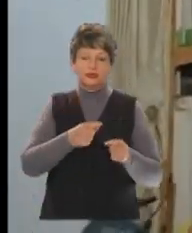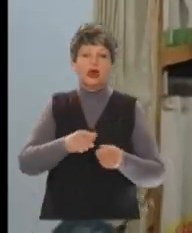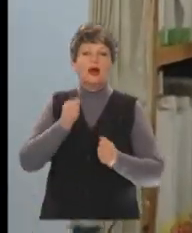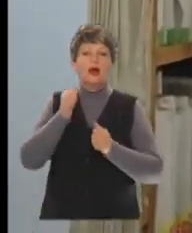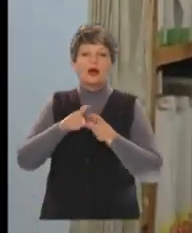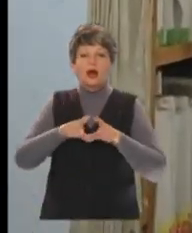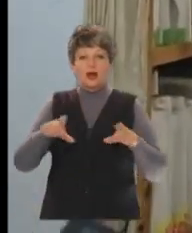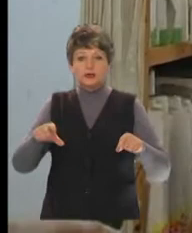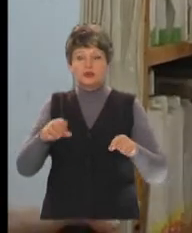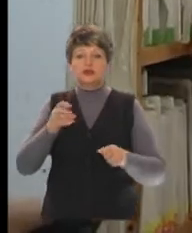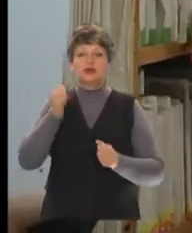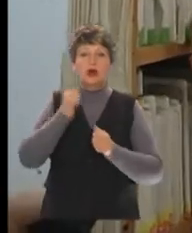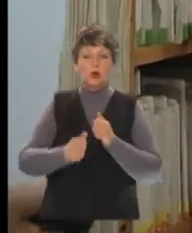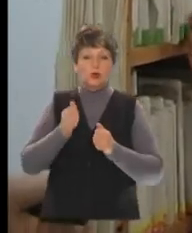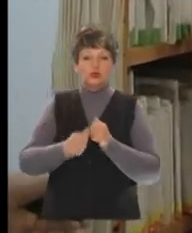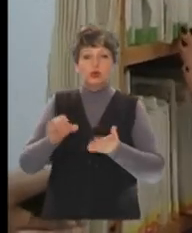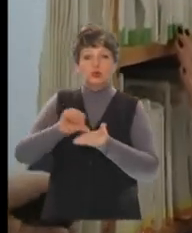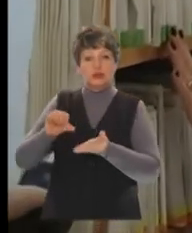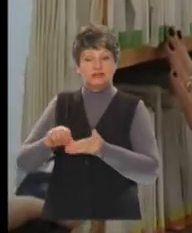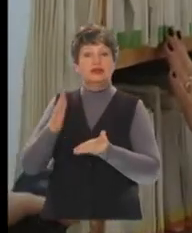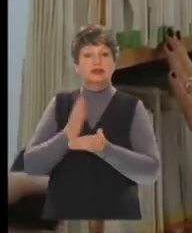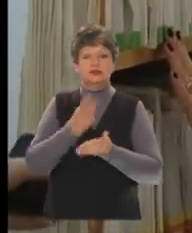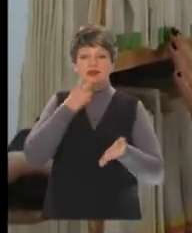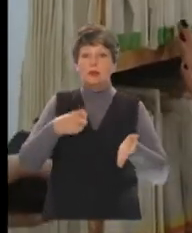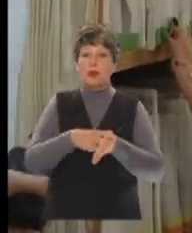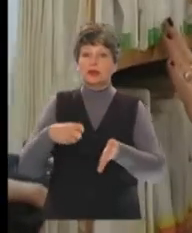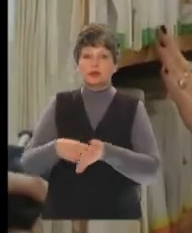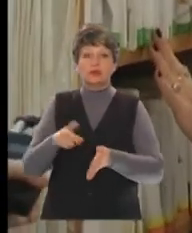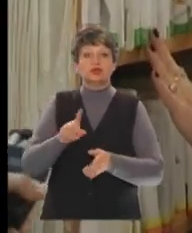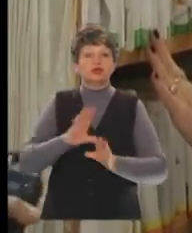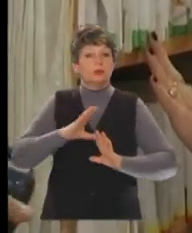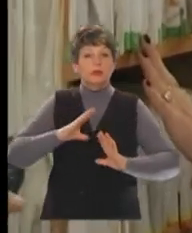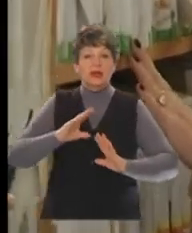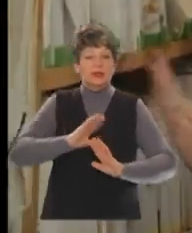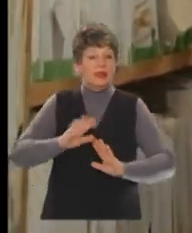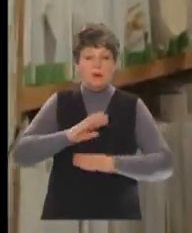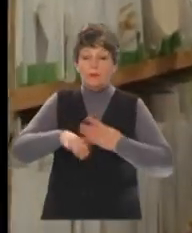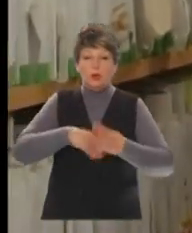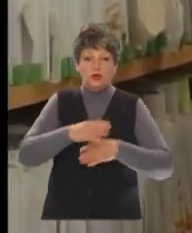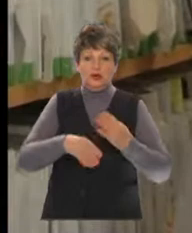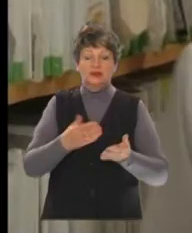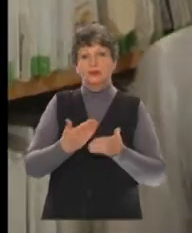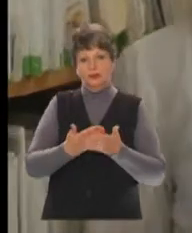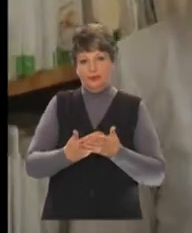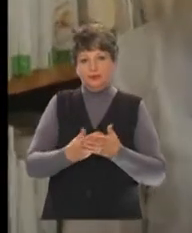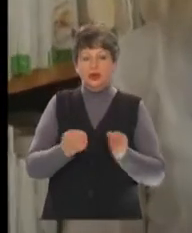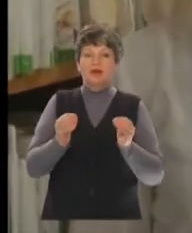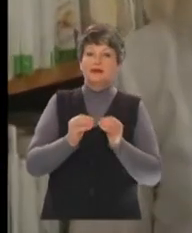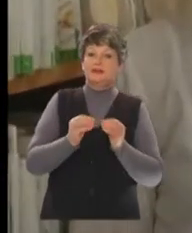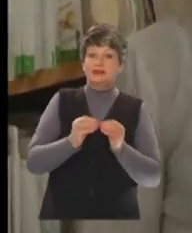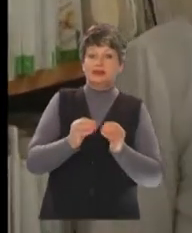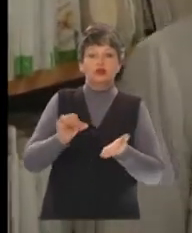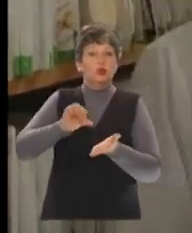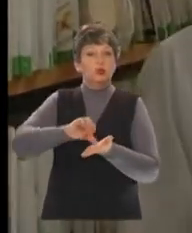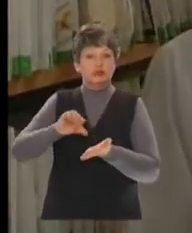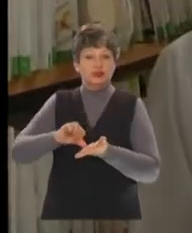Карточки на кожен участок, у нас зараз іде маркіровочка. Щоб ми не путалися, ну, припустимо, 10-й